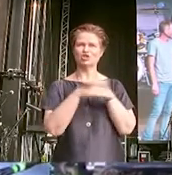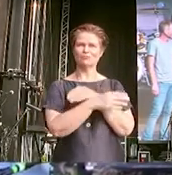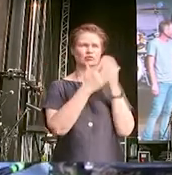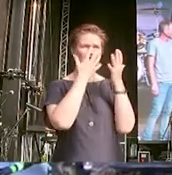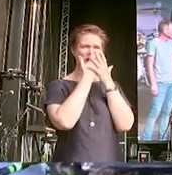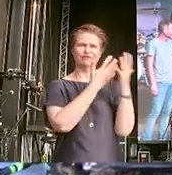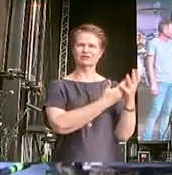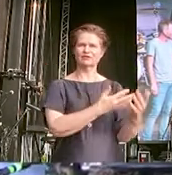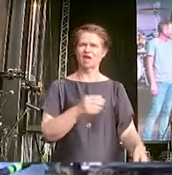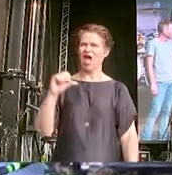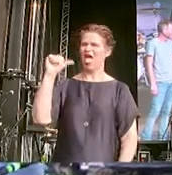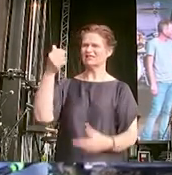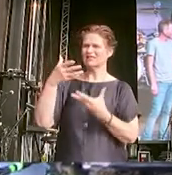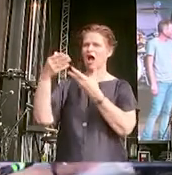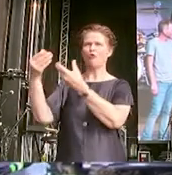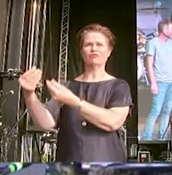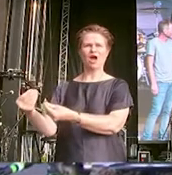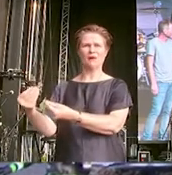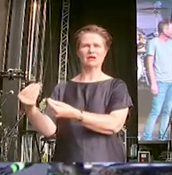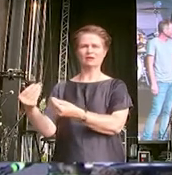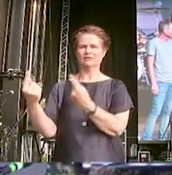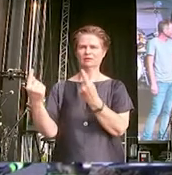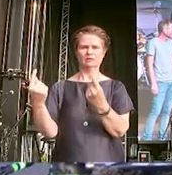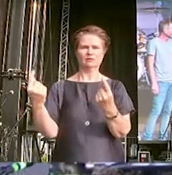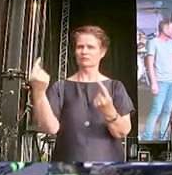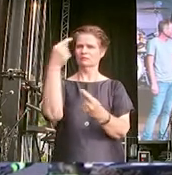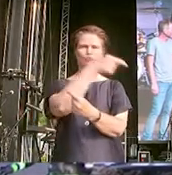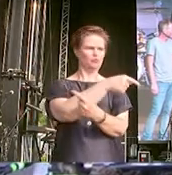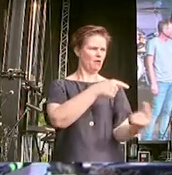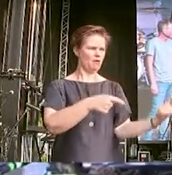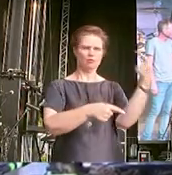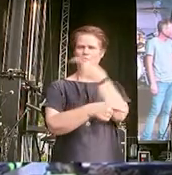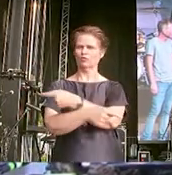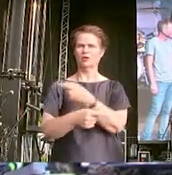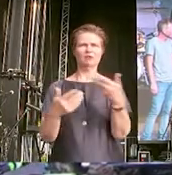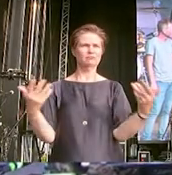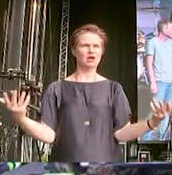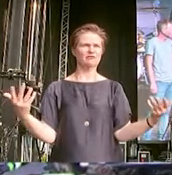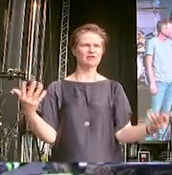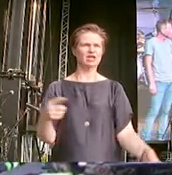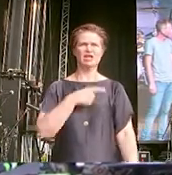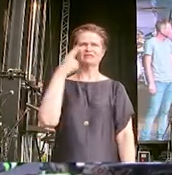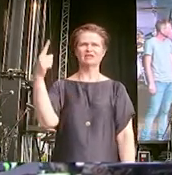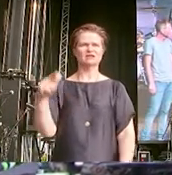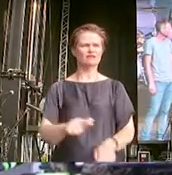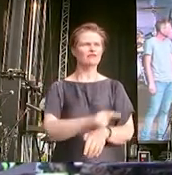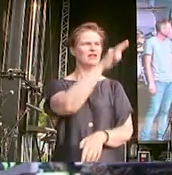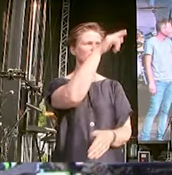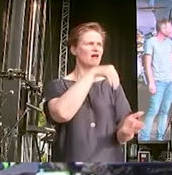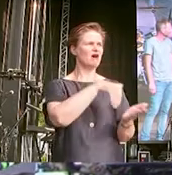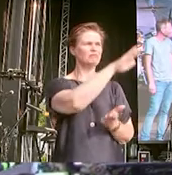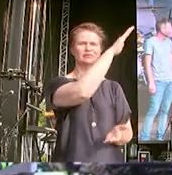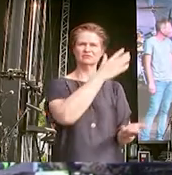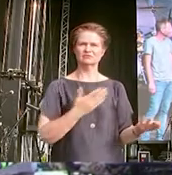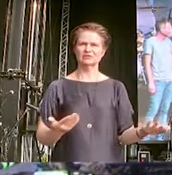die Erstaufnahmeeinrichtung ist und dass direkt der Weg rübergeht in den nächsten Flieger, dann